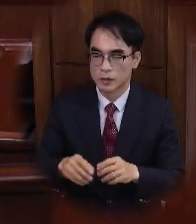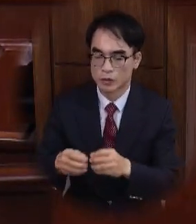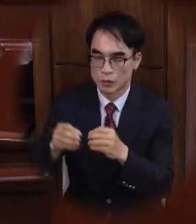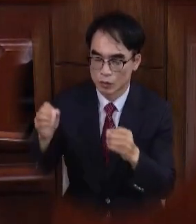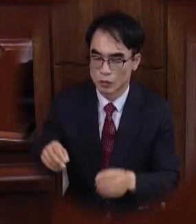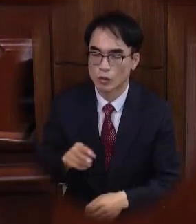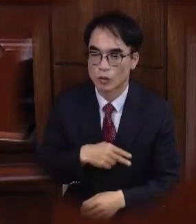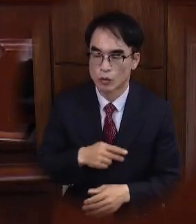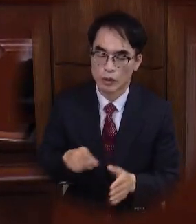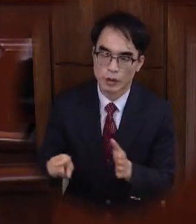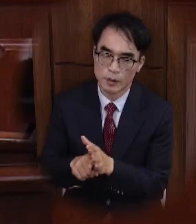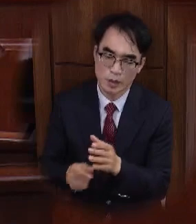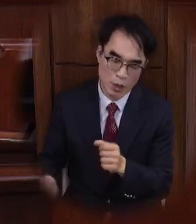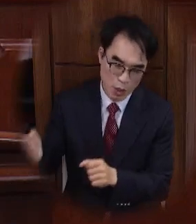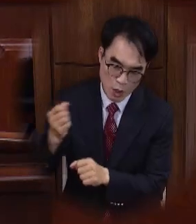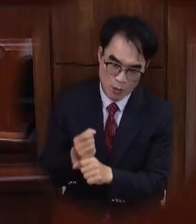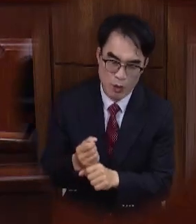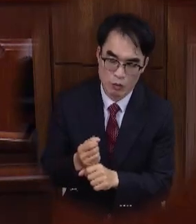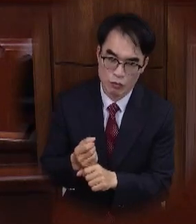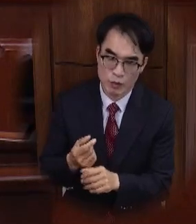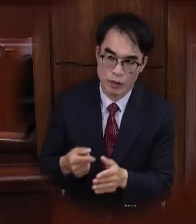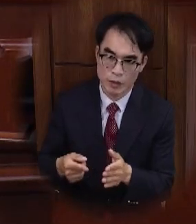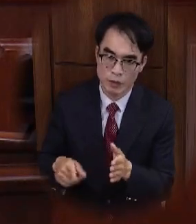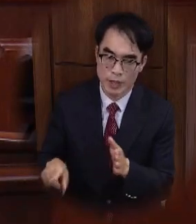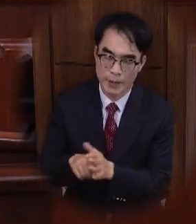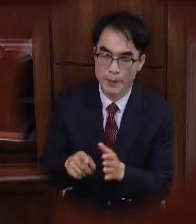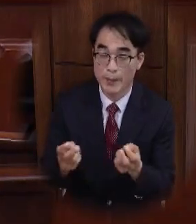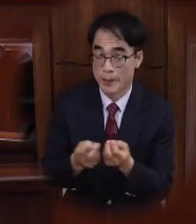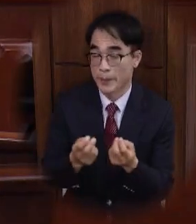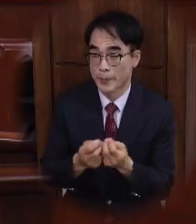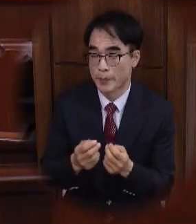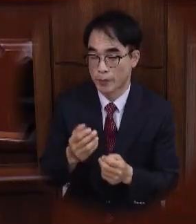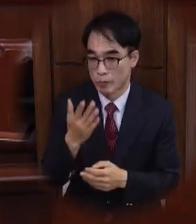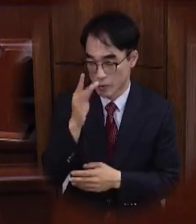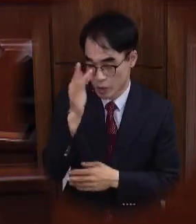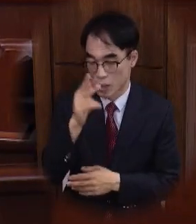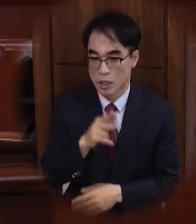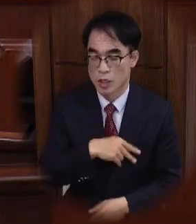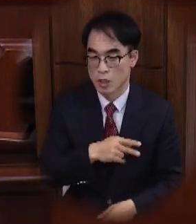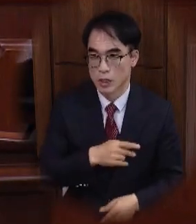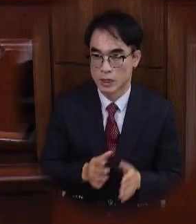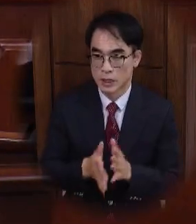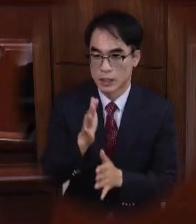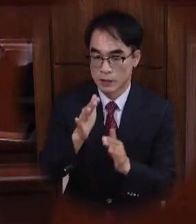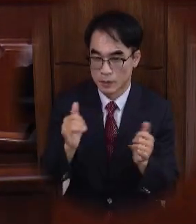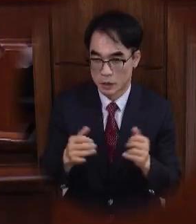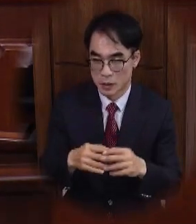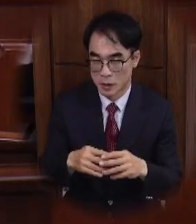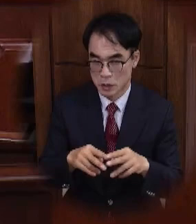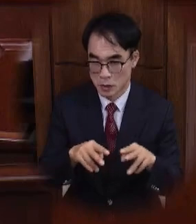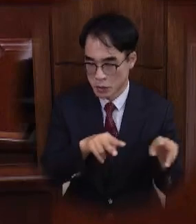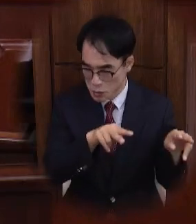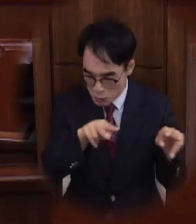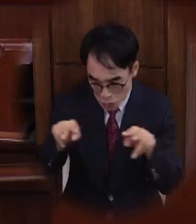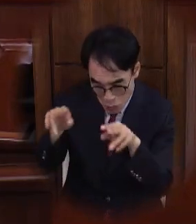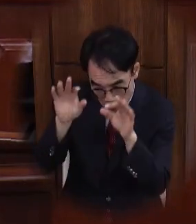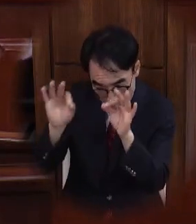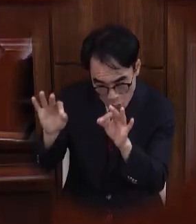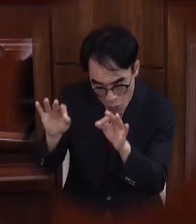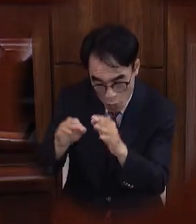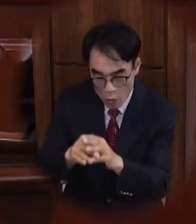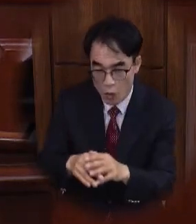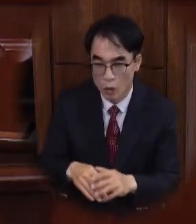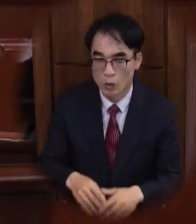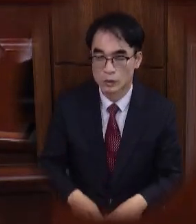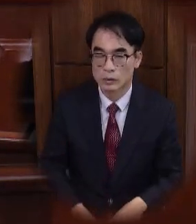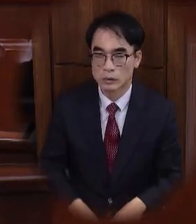신뢰를 회복할 수 있는 길이라 생각합니다 우의를 시민들이 지켜보고 있음을 손바닥으로 하늘을